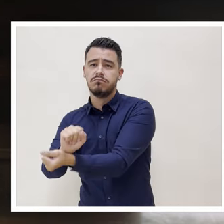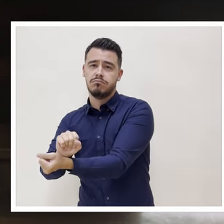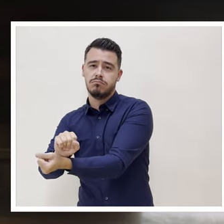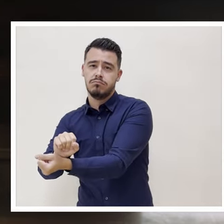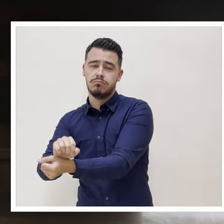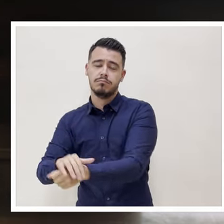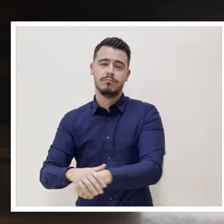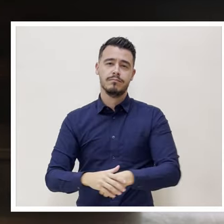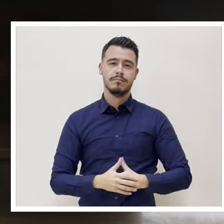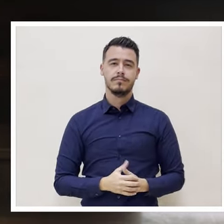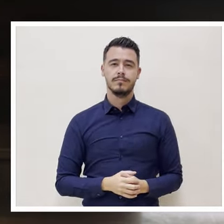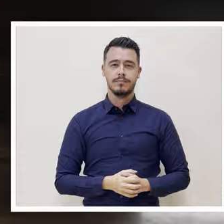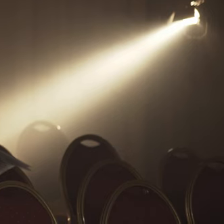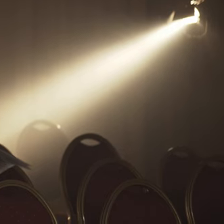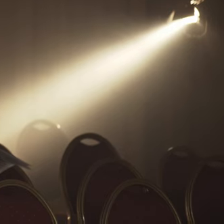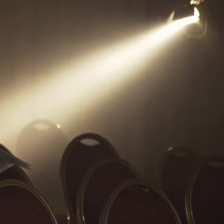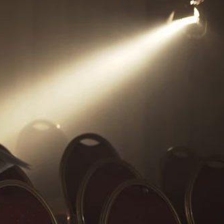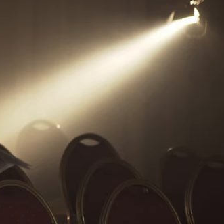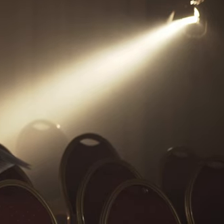χρόνους σκλαβιά και φυλακή.